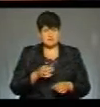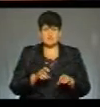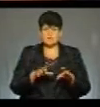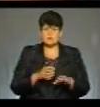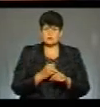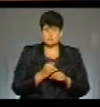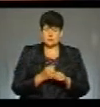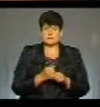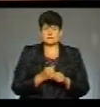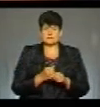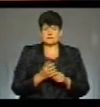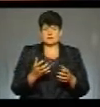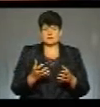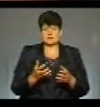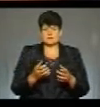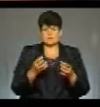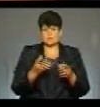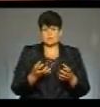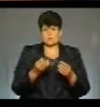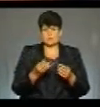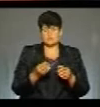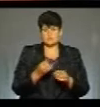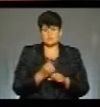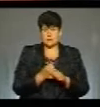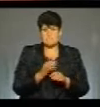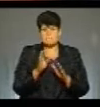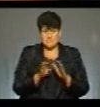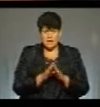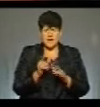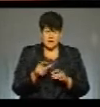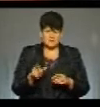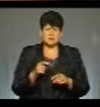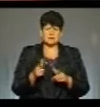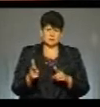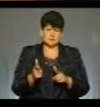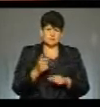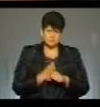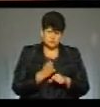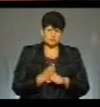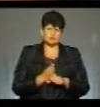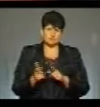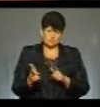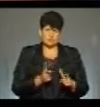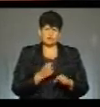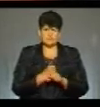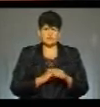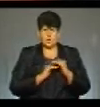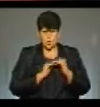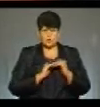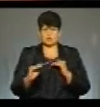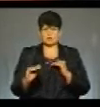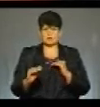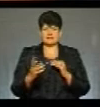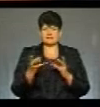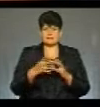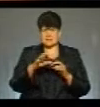зробити за експлуатаційне утримання доріг. Підрядник попереджений, підрядник готовий своїми технологіями вийти, зробити основу, там треба вибрати